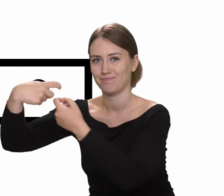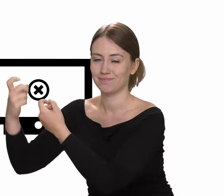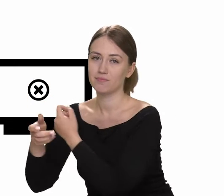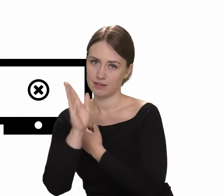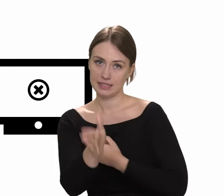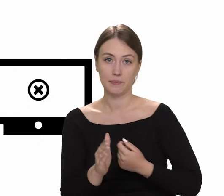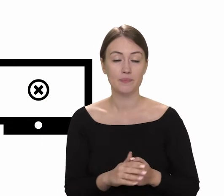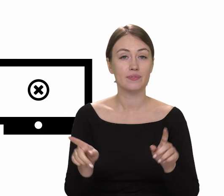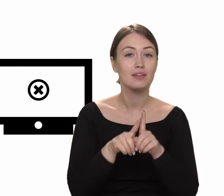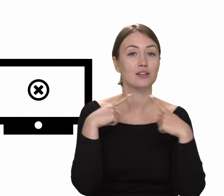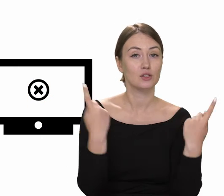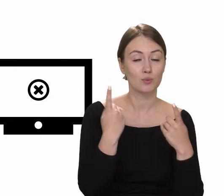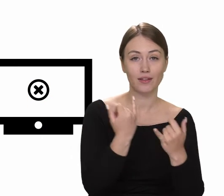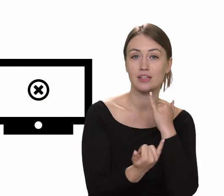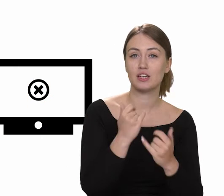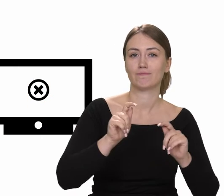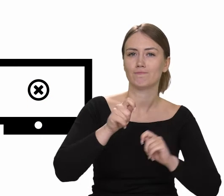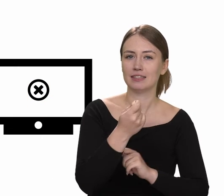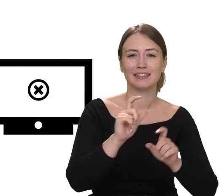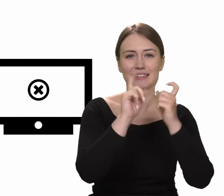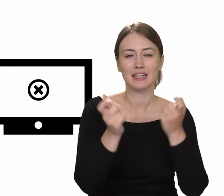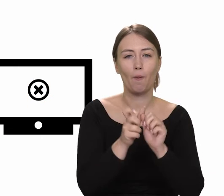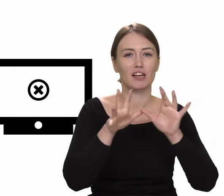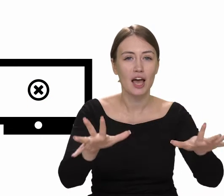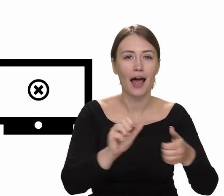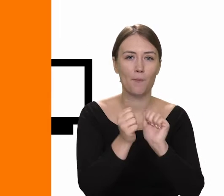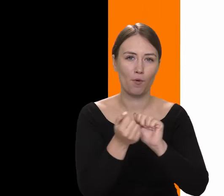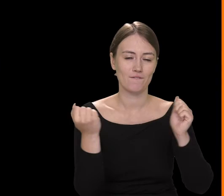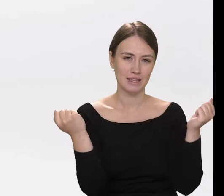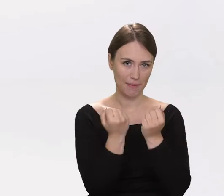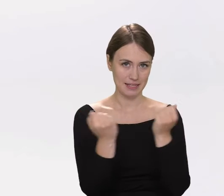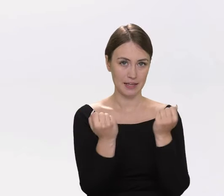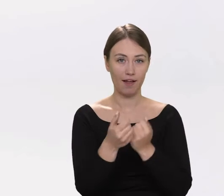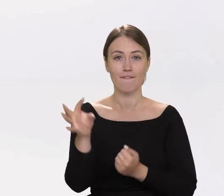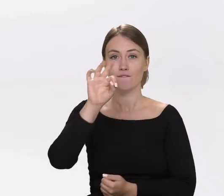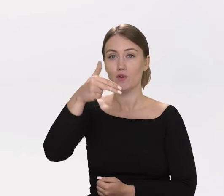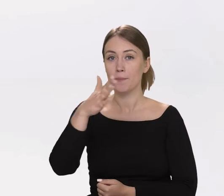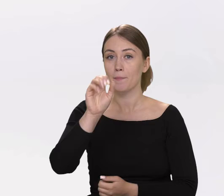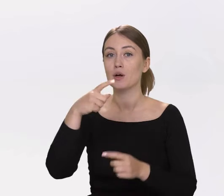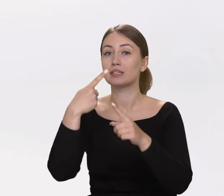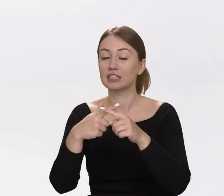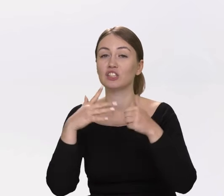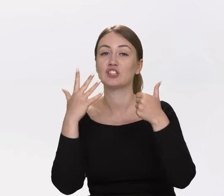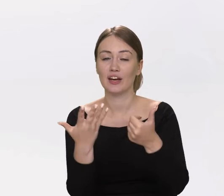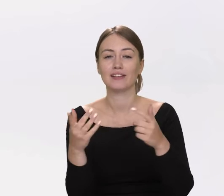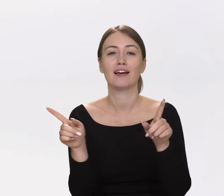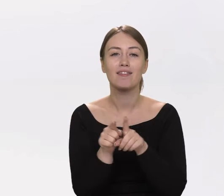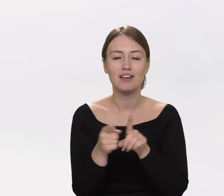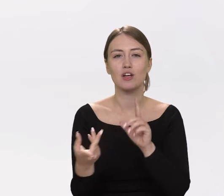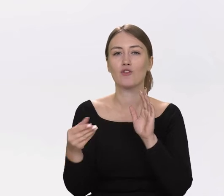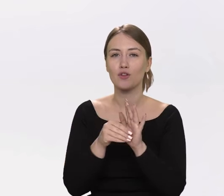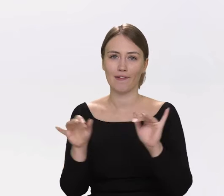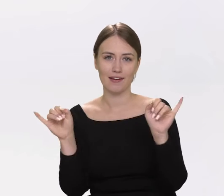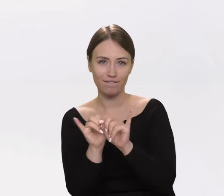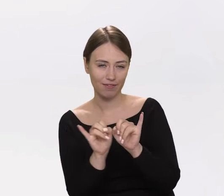tym paśmie. Podobnie w sytuacji, jeśli wyłączysz całą sieć lub wzmacniacz. Fanbox 6 ma też możliwość włączenia dwóch